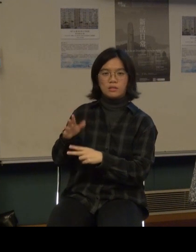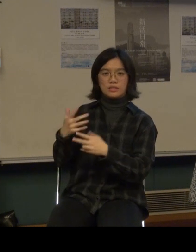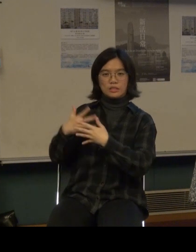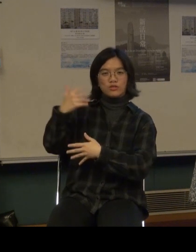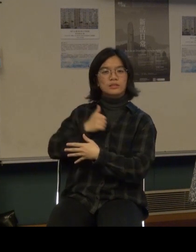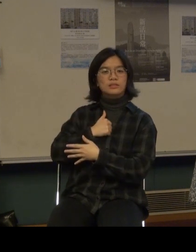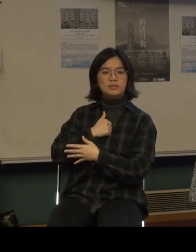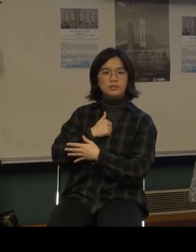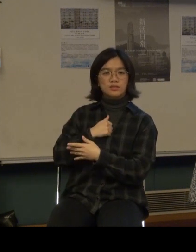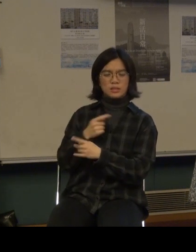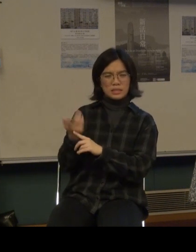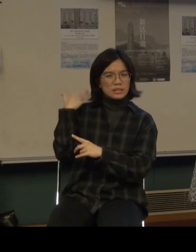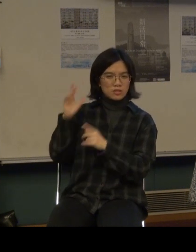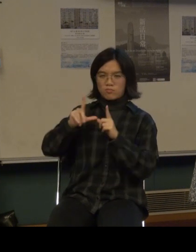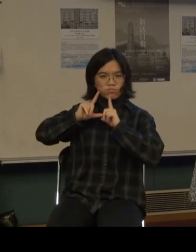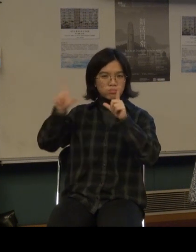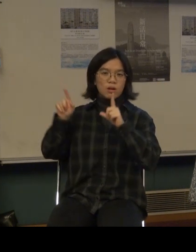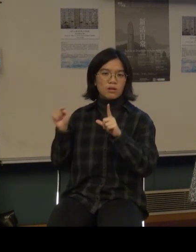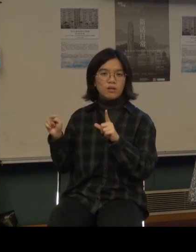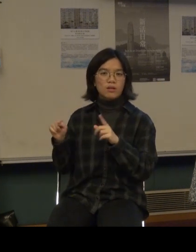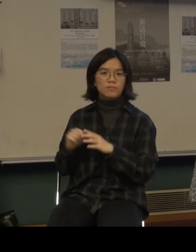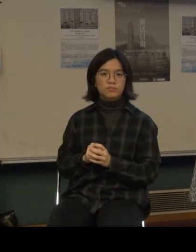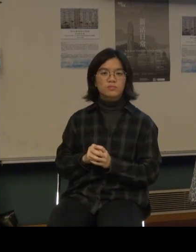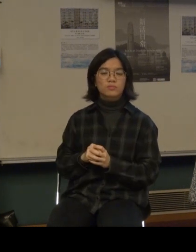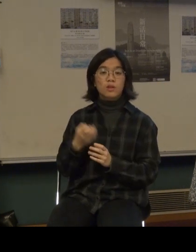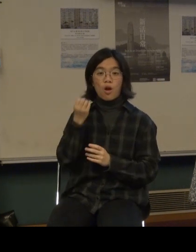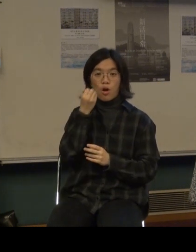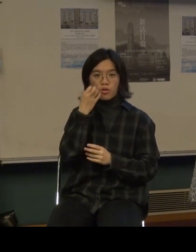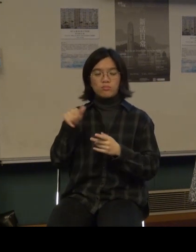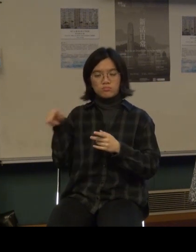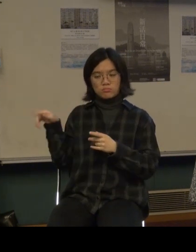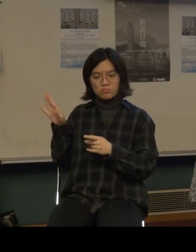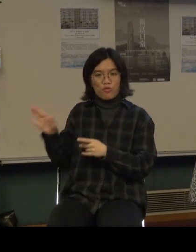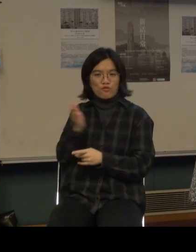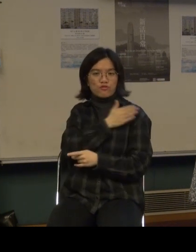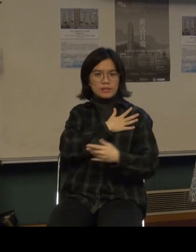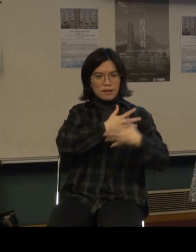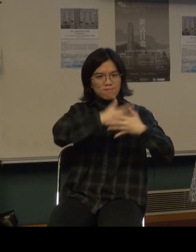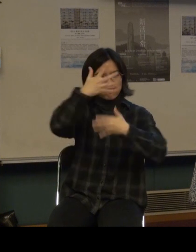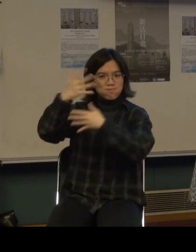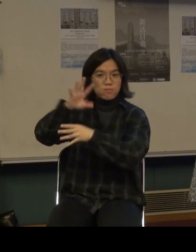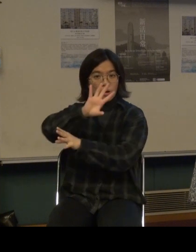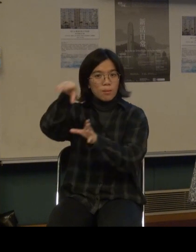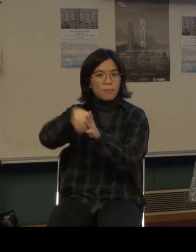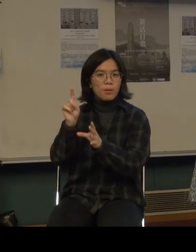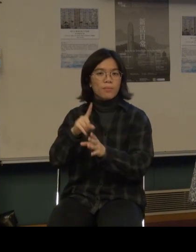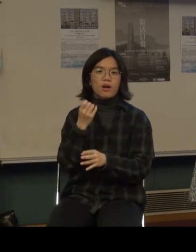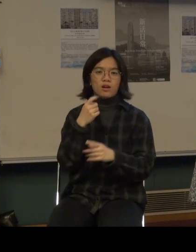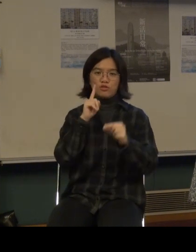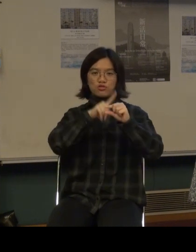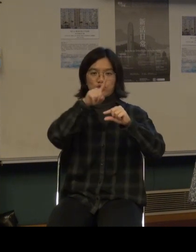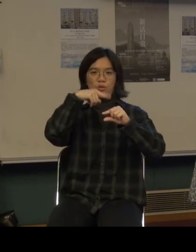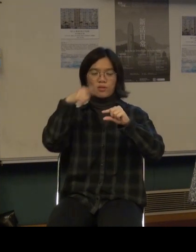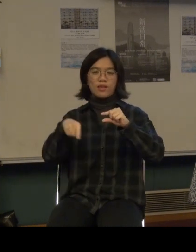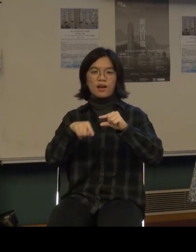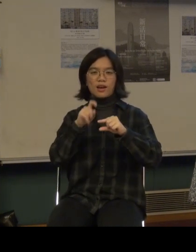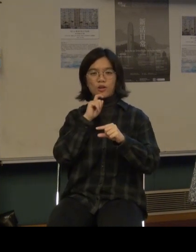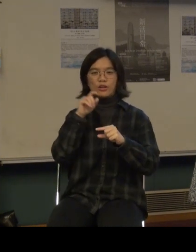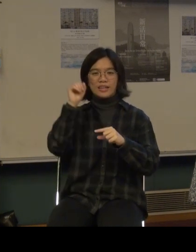時係好出名啦，亦都咧喺香港起咗嘅咧就包括我哋即係包括而家嘅香港中文大學嘅應林堂咧，就係范文